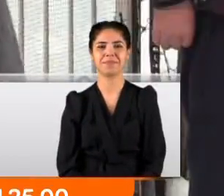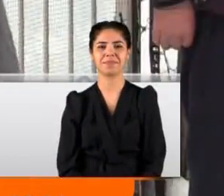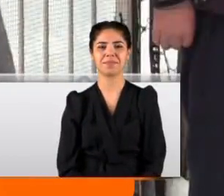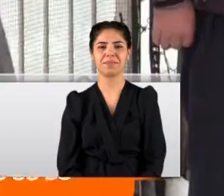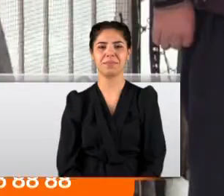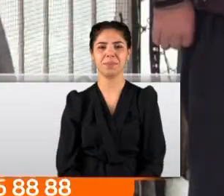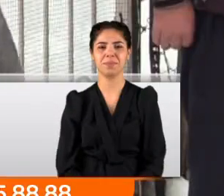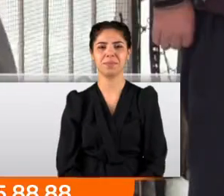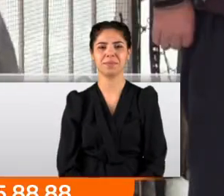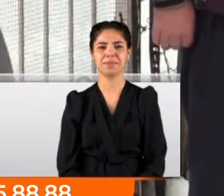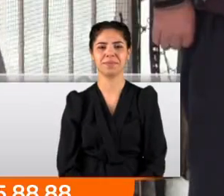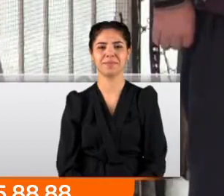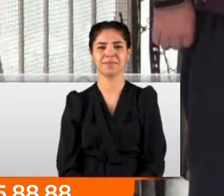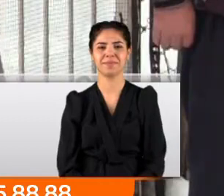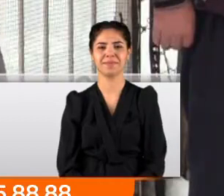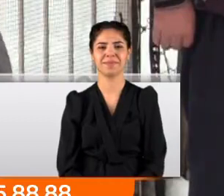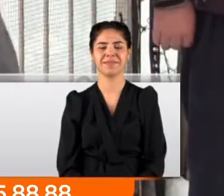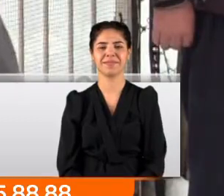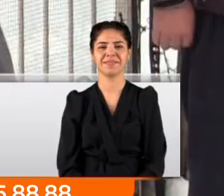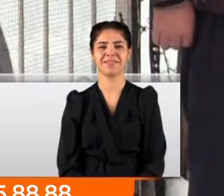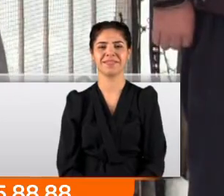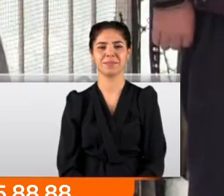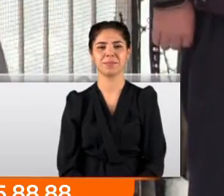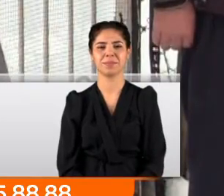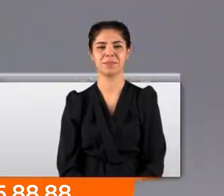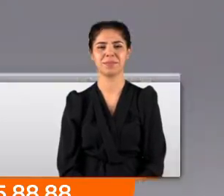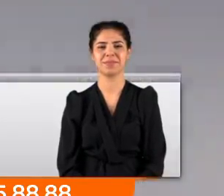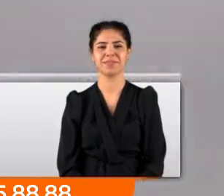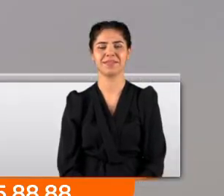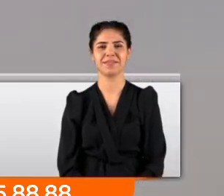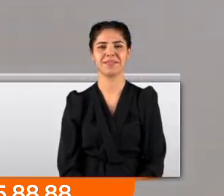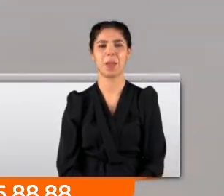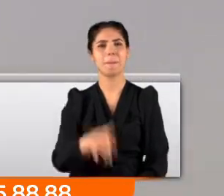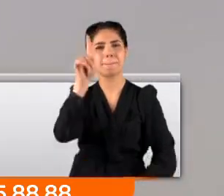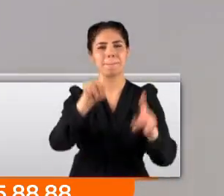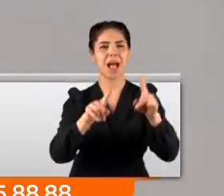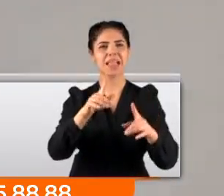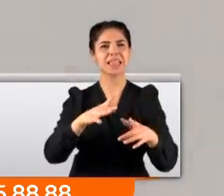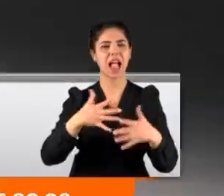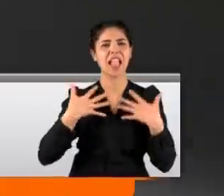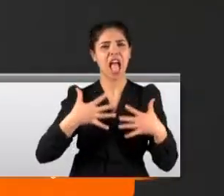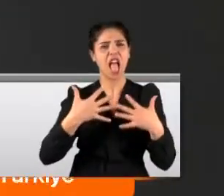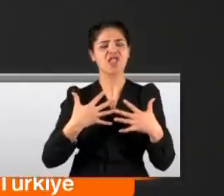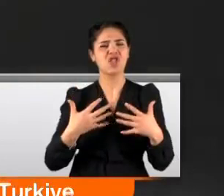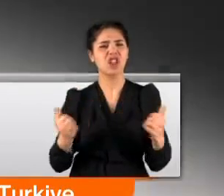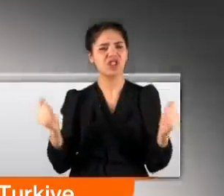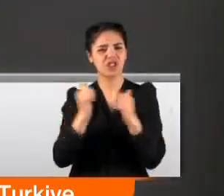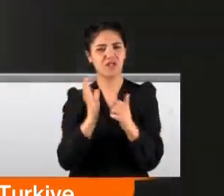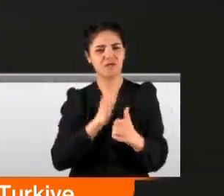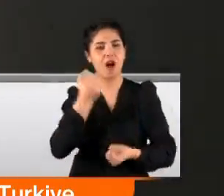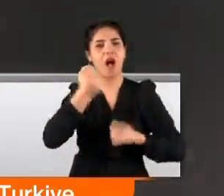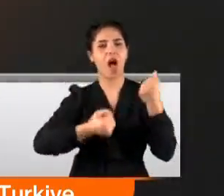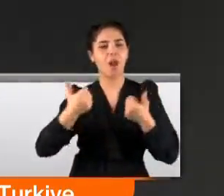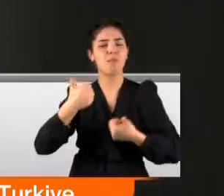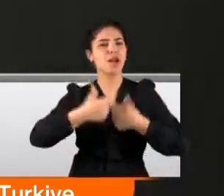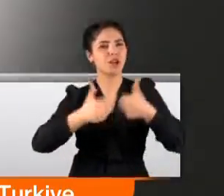Diğer arkadaşlarımızla böyle bir kızak yarışı yapıyoruz. Eğleniyoruz yani daha doğrusu. Zaman zaman adrenalinin dozunu yükseltip araçlarla da